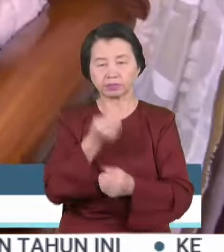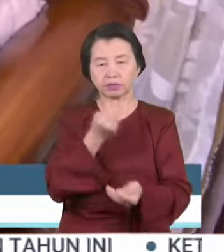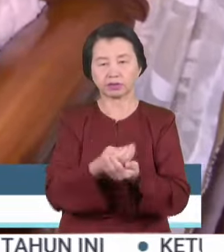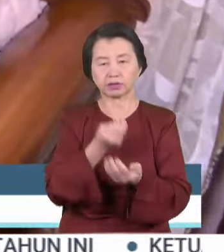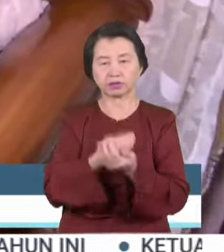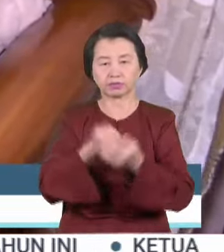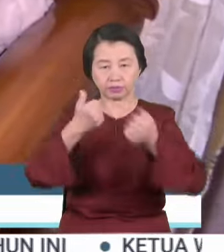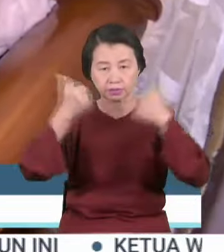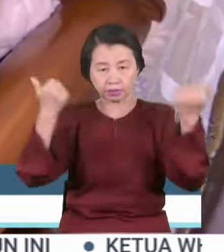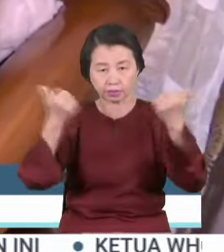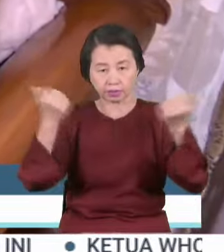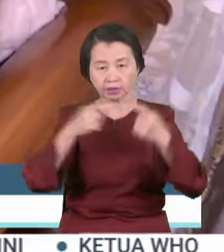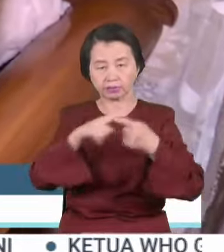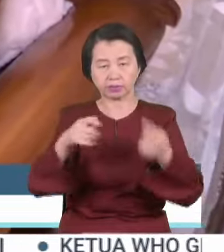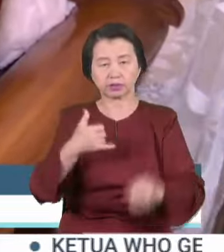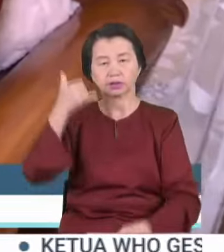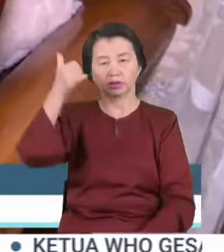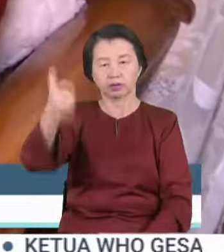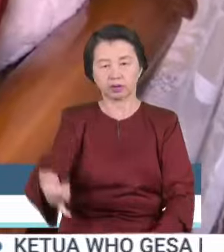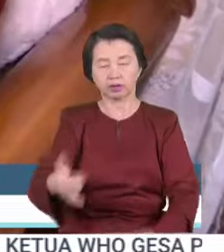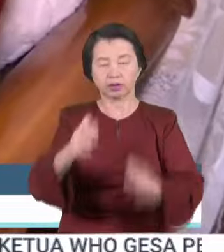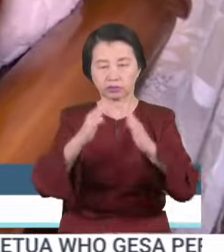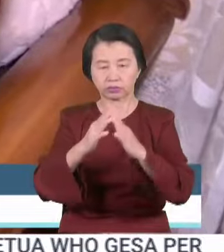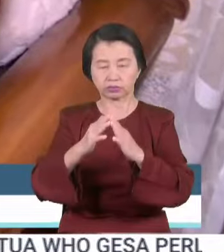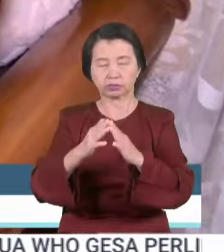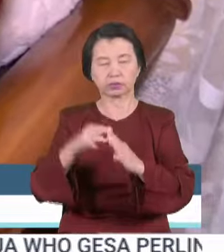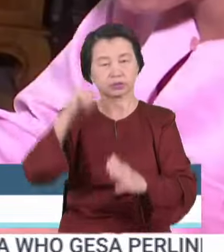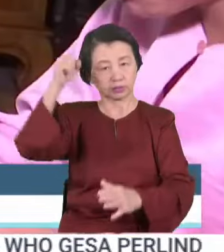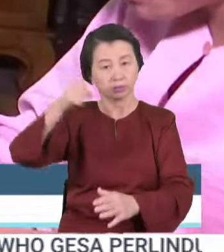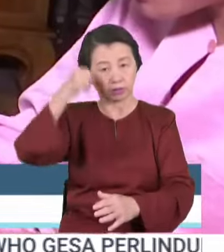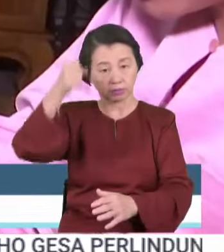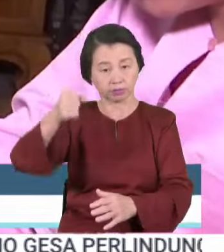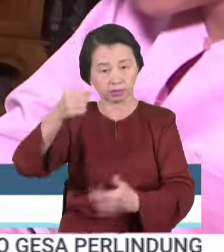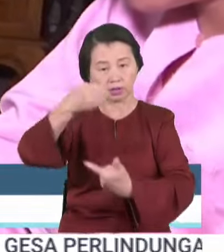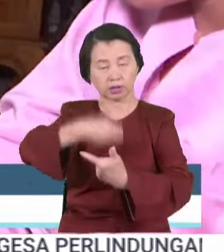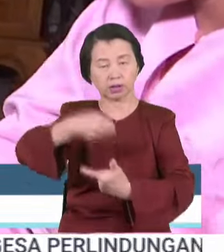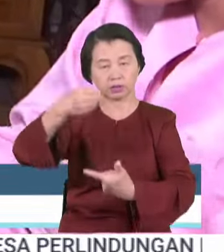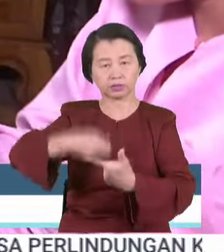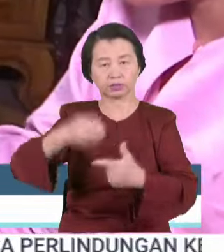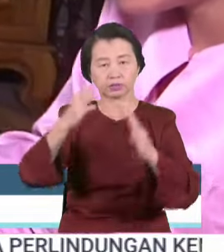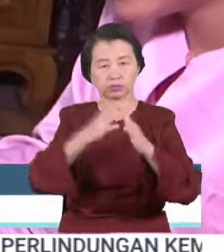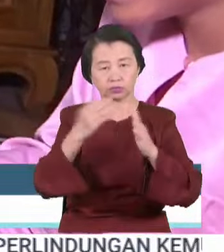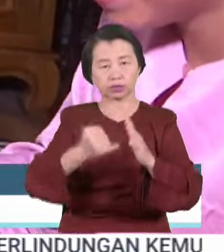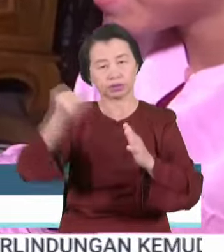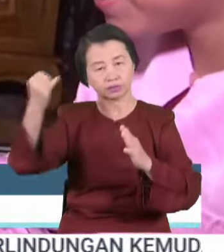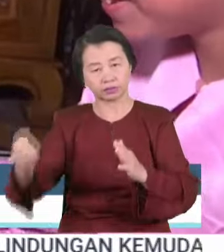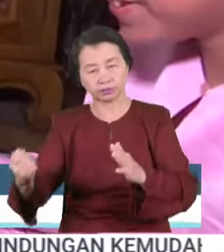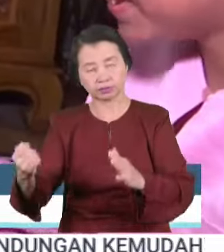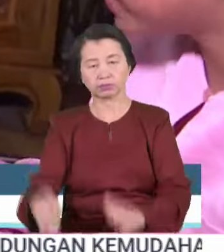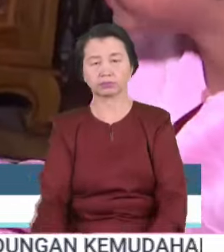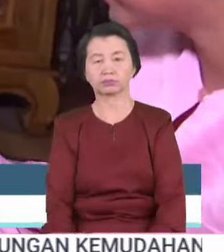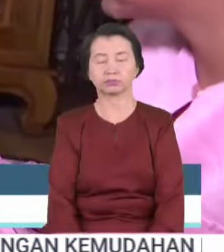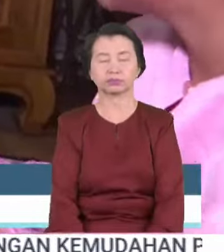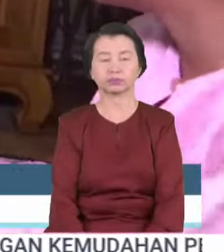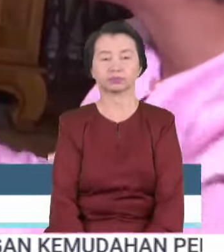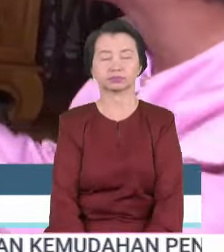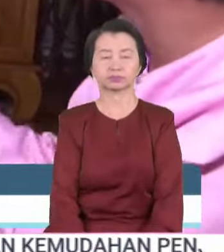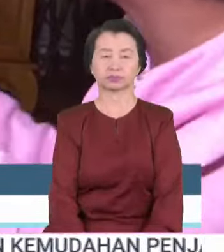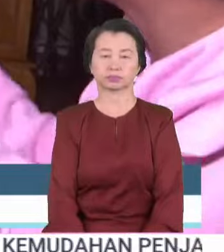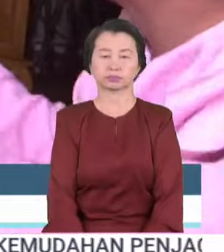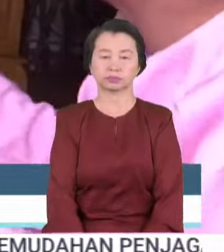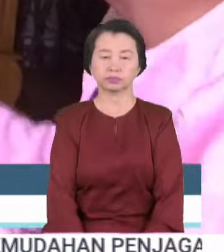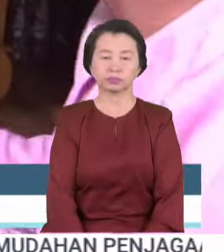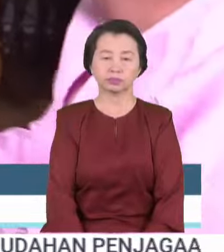raya apabila berkunjung ke rumah sanak saudara atau jiran tetangga.